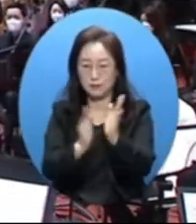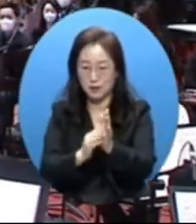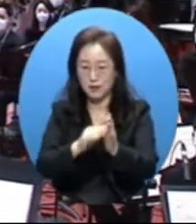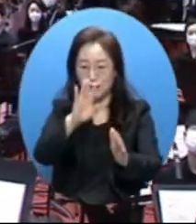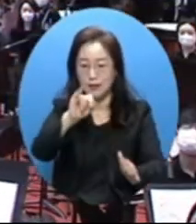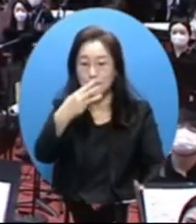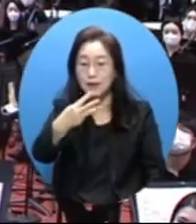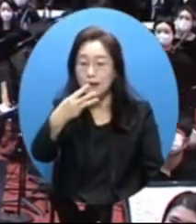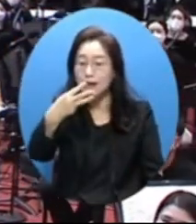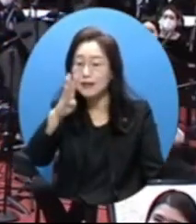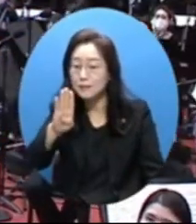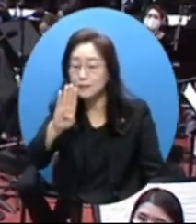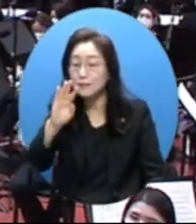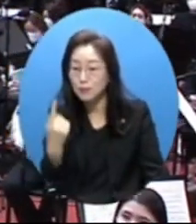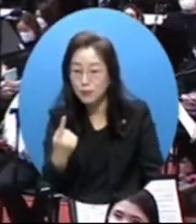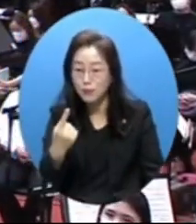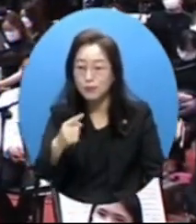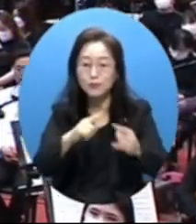빌립보 교회는